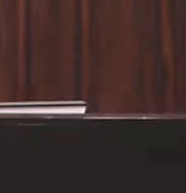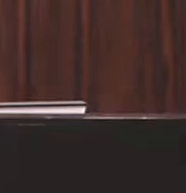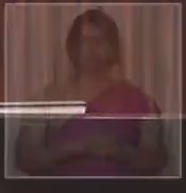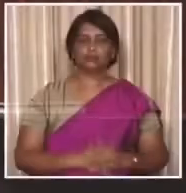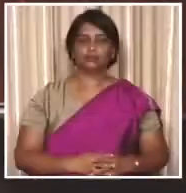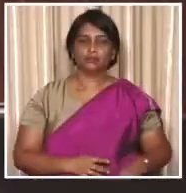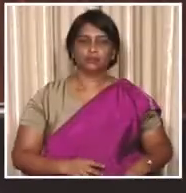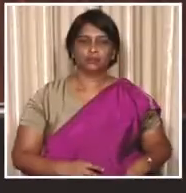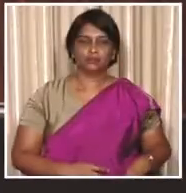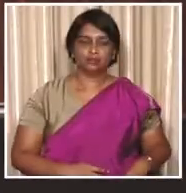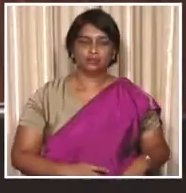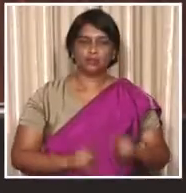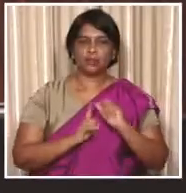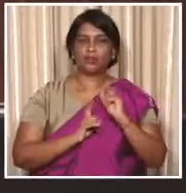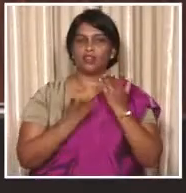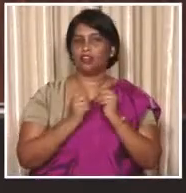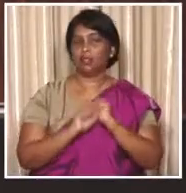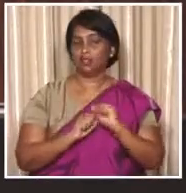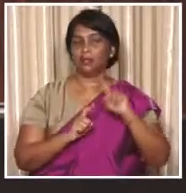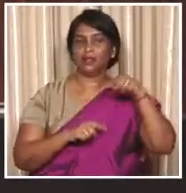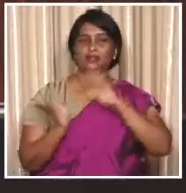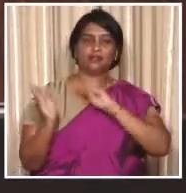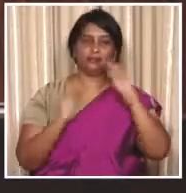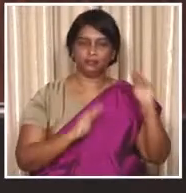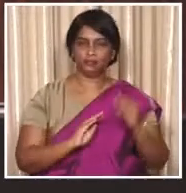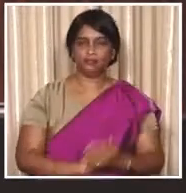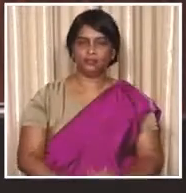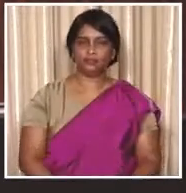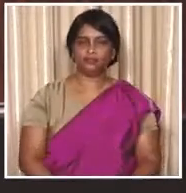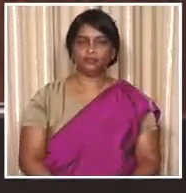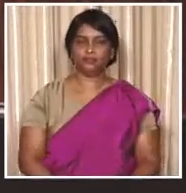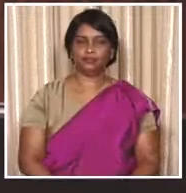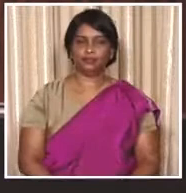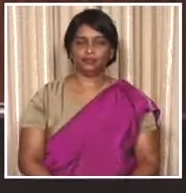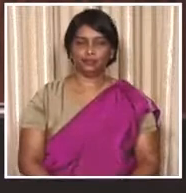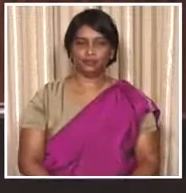කල්තබන ලැබේ.